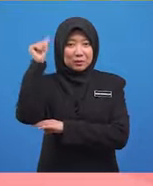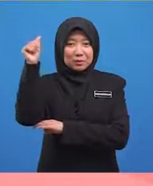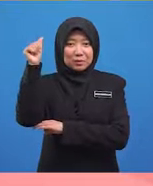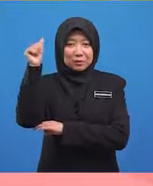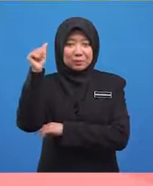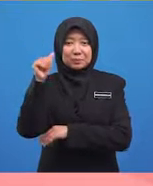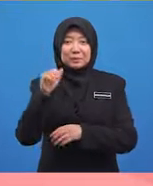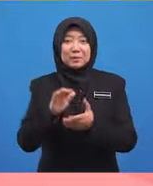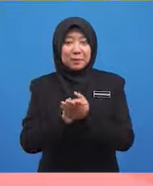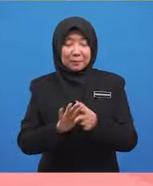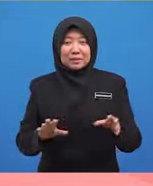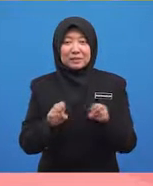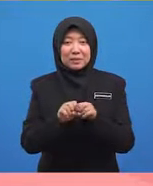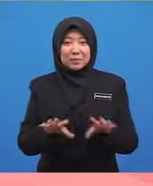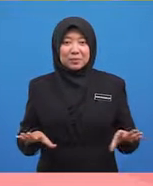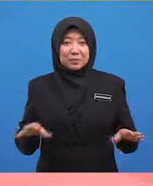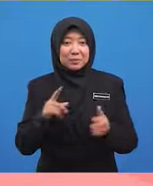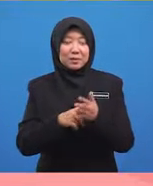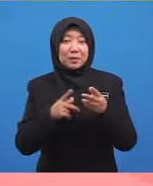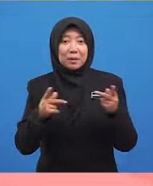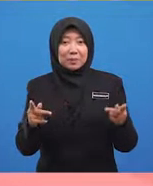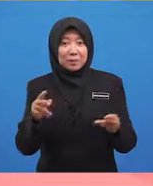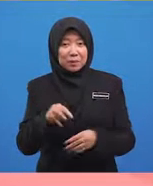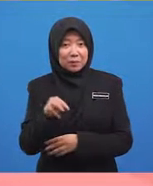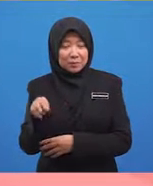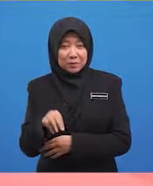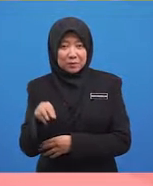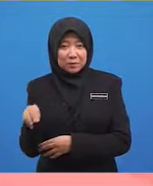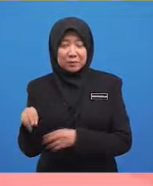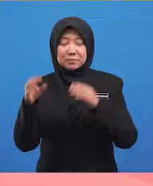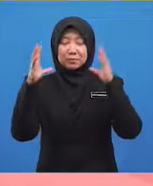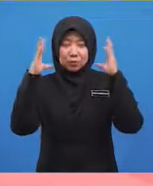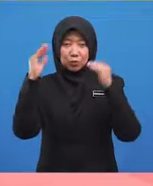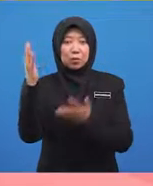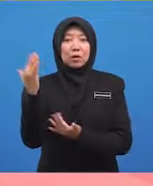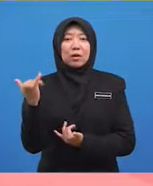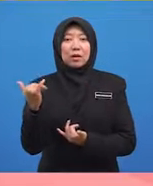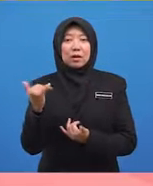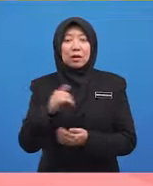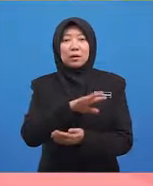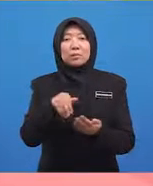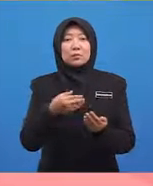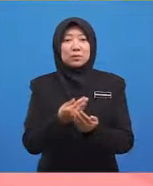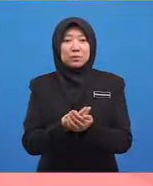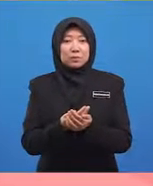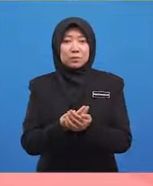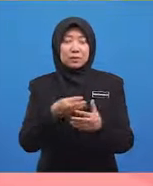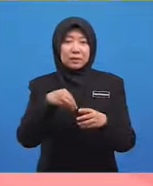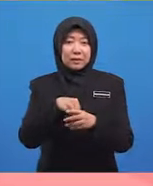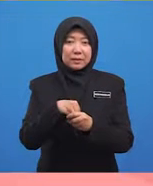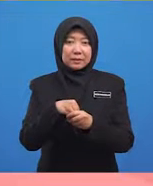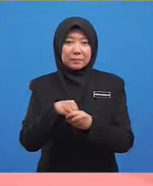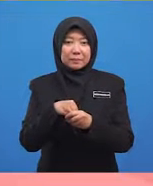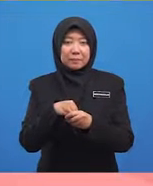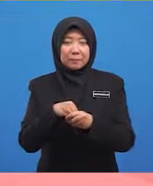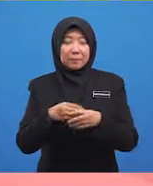Assalamualaikum dan selamat sejahtera. Apa khabar murid-murid? Cikgu berharap kamu semua berada dalam